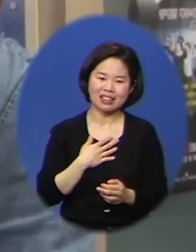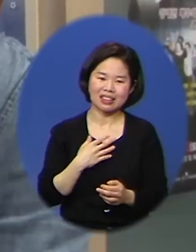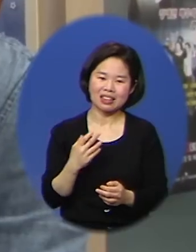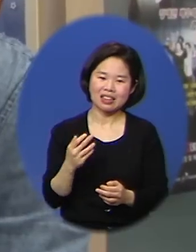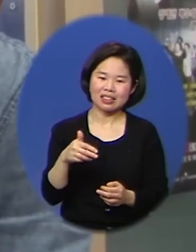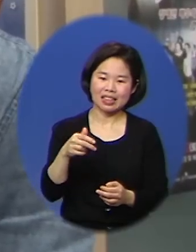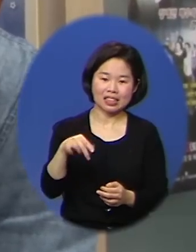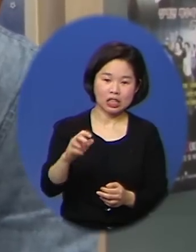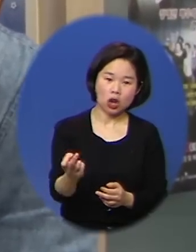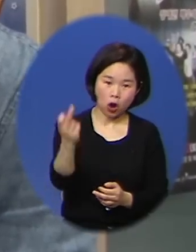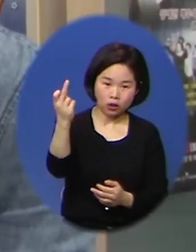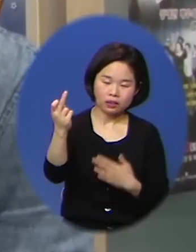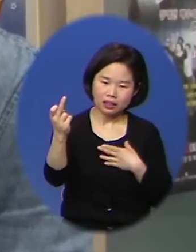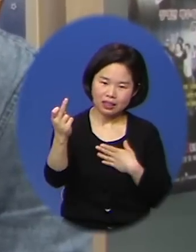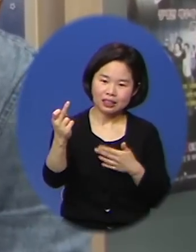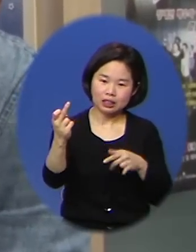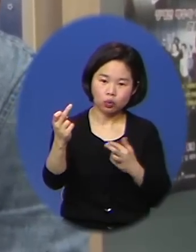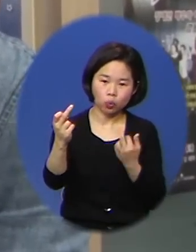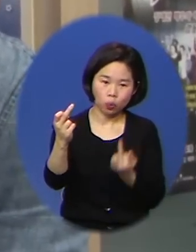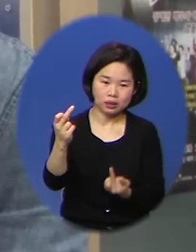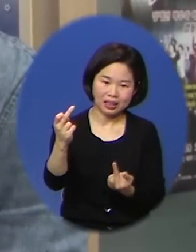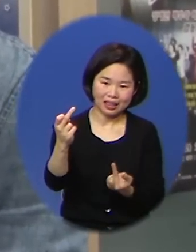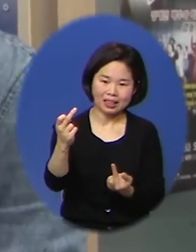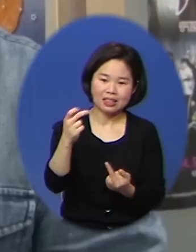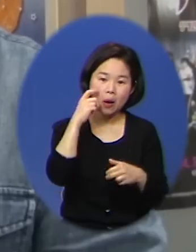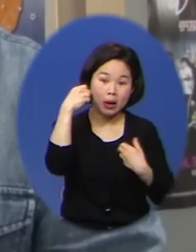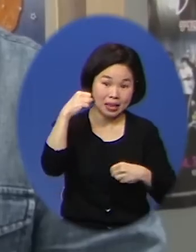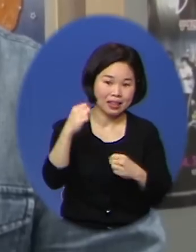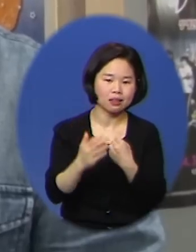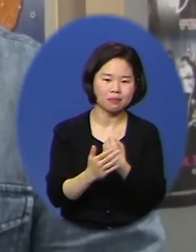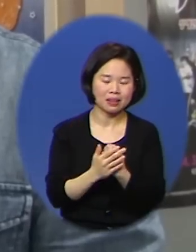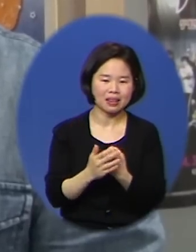동생으로 나왔어가지고 예. 같이 가가지고